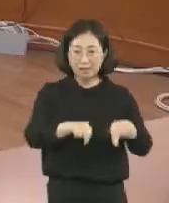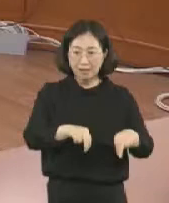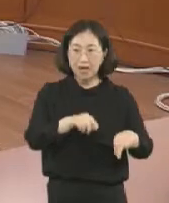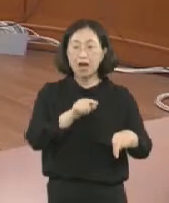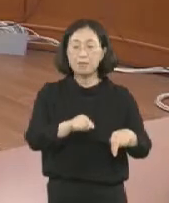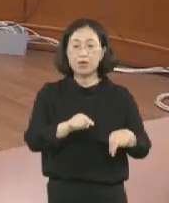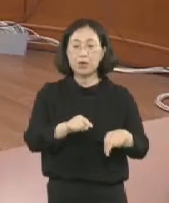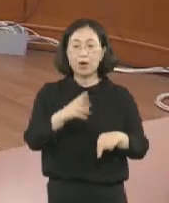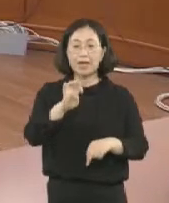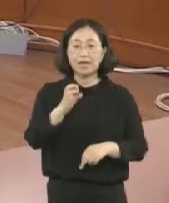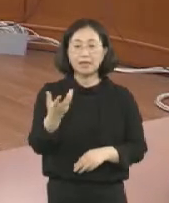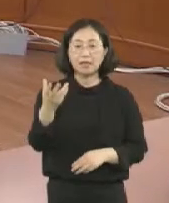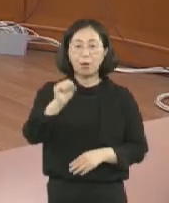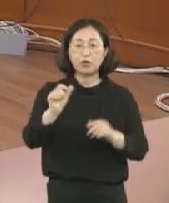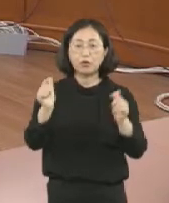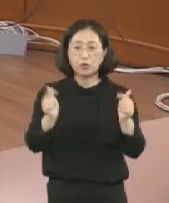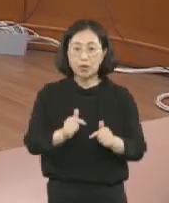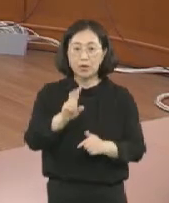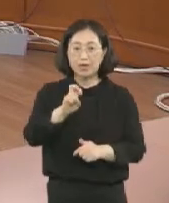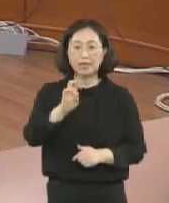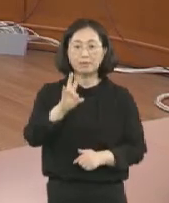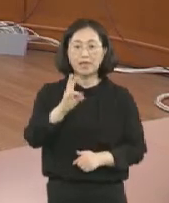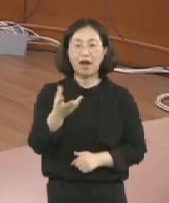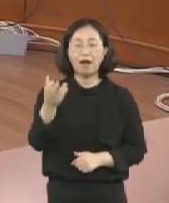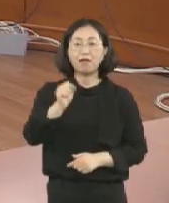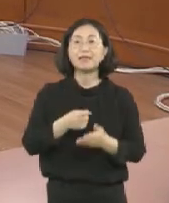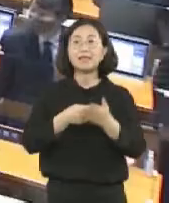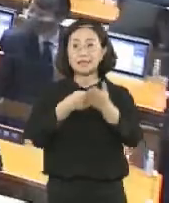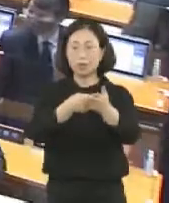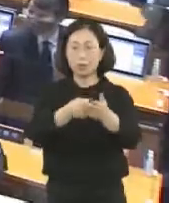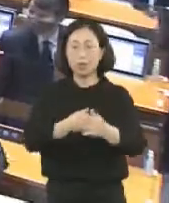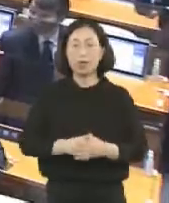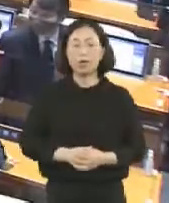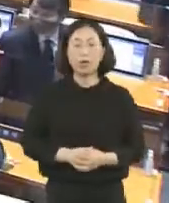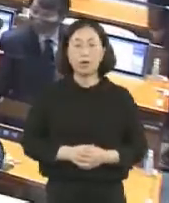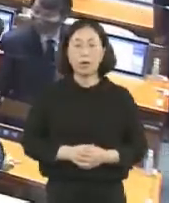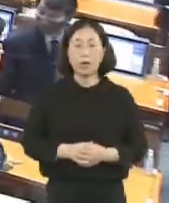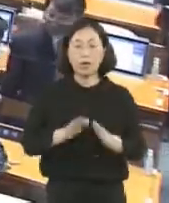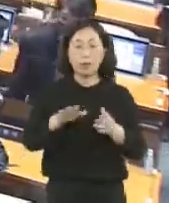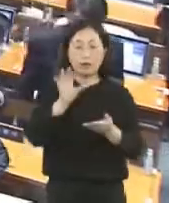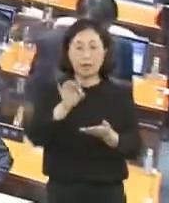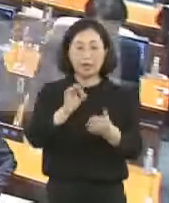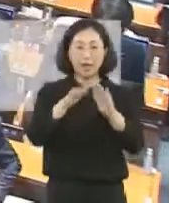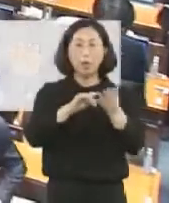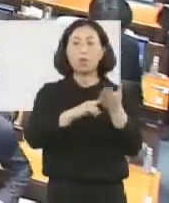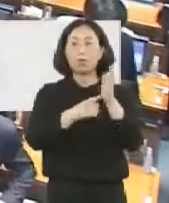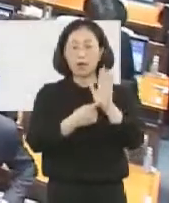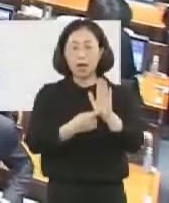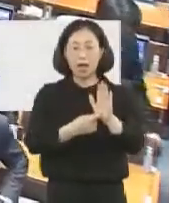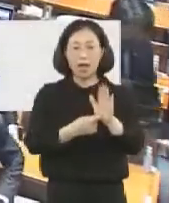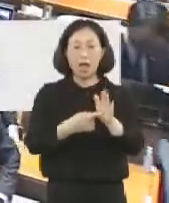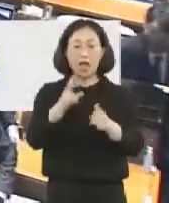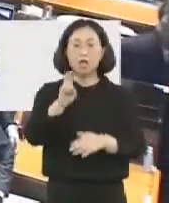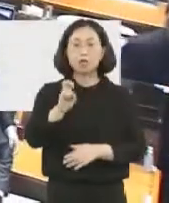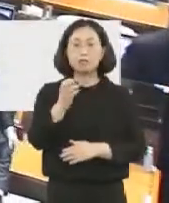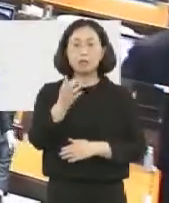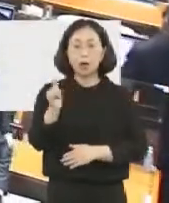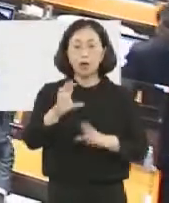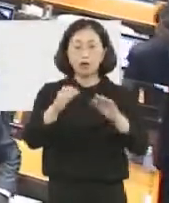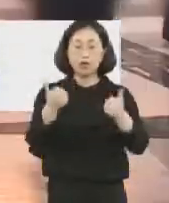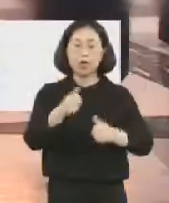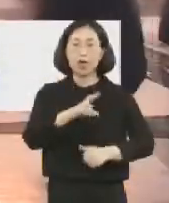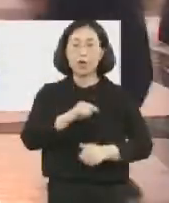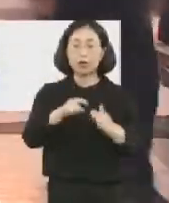신탁하면서 40억 원이 줄어든 24억 원을 신고했습니다. 이번 재산 공개에선 20명의 국회의원